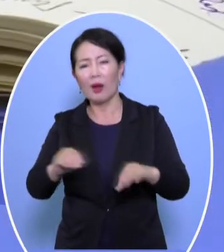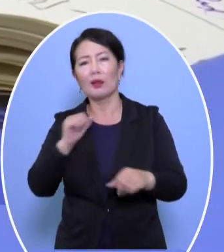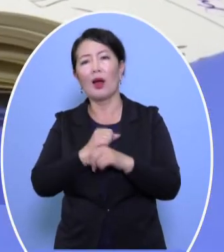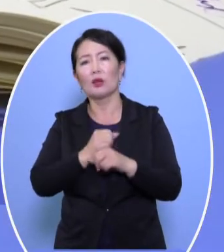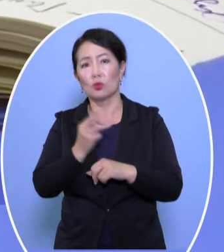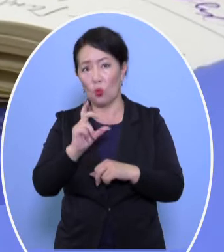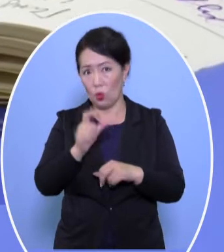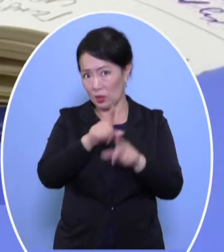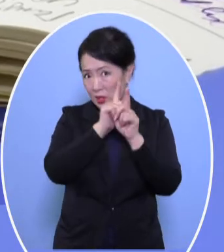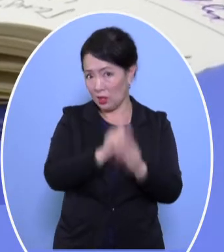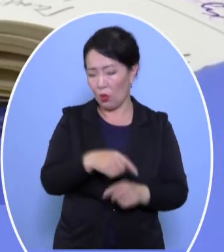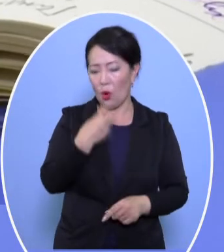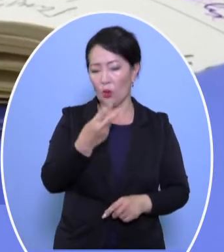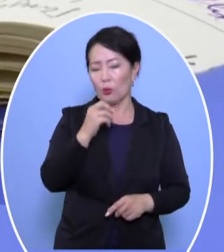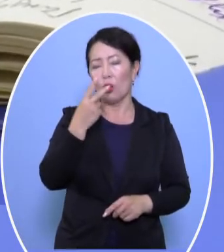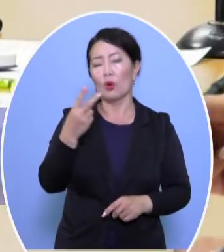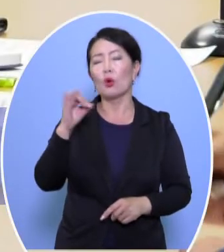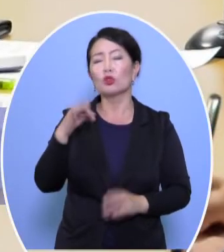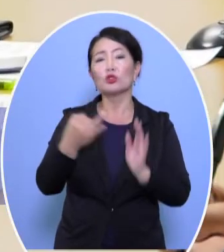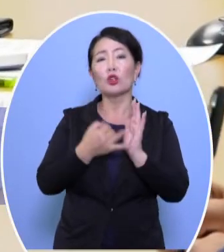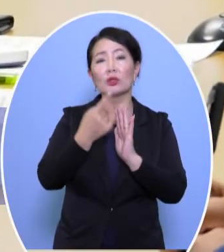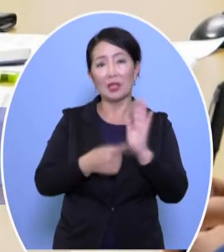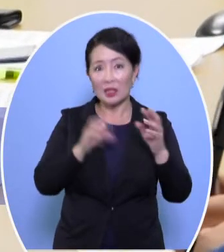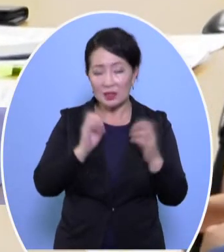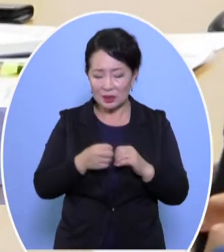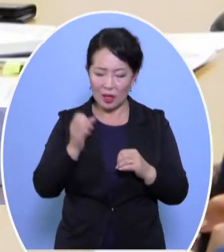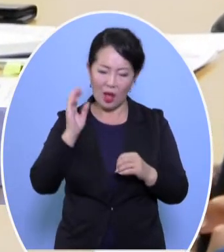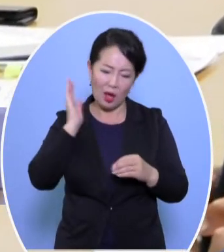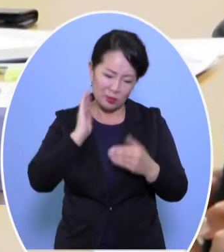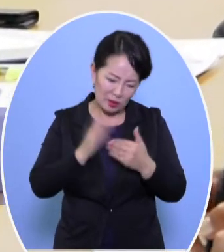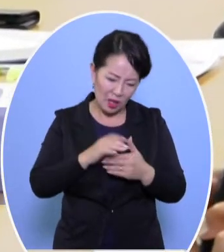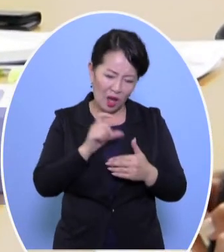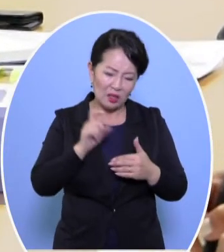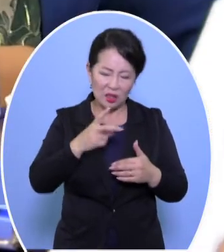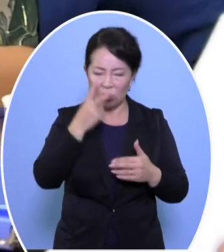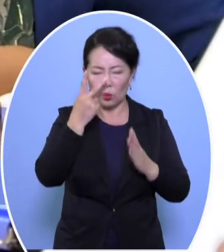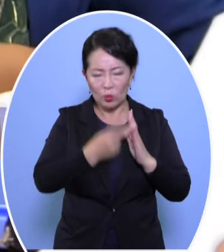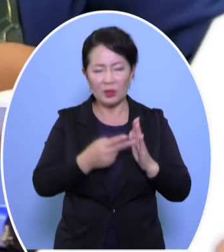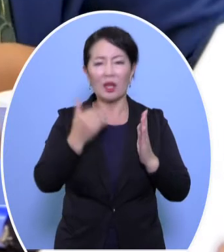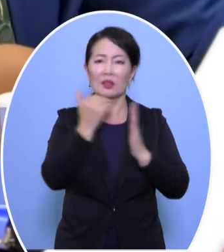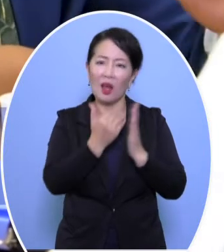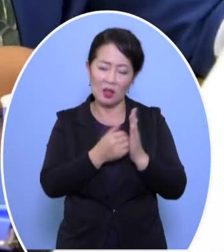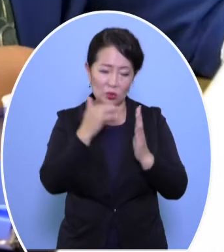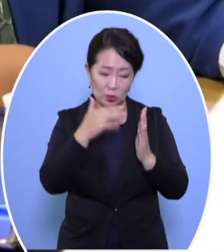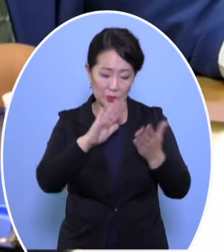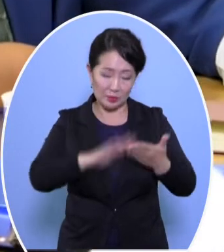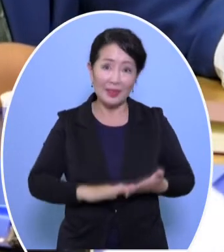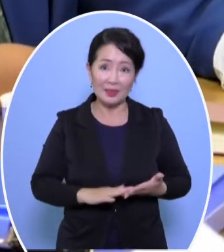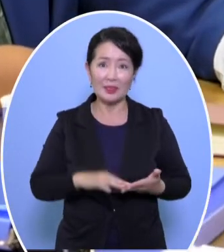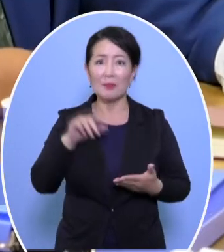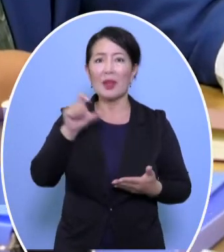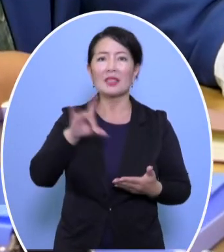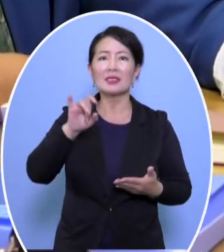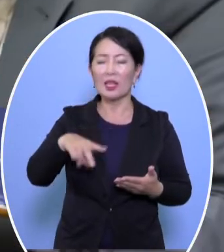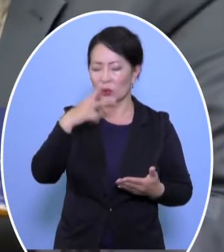авах үүргийн дагуу 2022 оны 7-р сард хийгдсэн авилгын эрсдлийн үнэлгээний тайлан зөвлөмжийн хэрэгжилтийн байдлаа танилцуулж